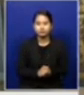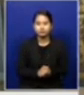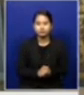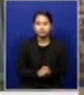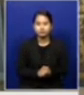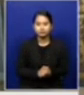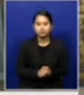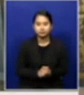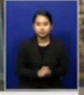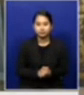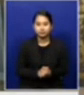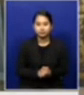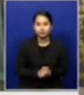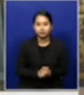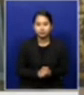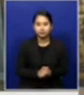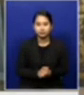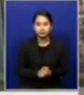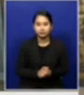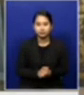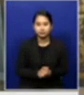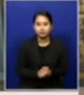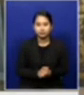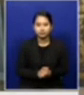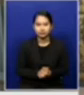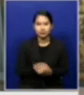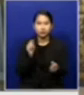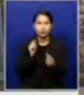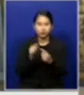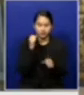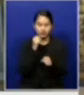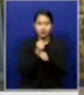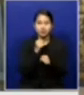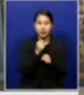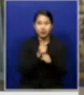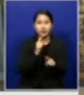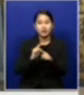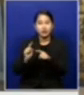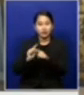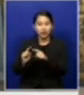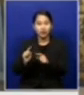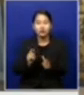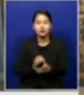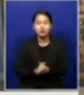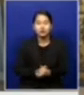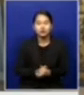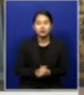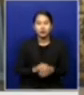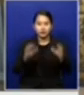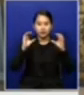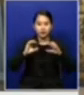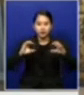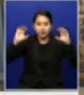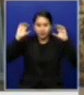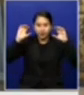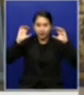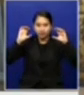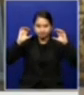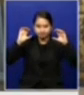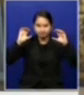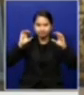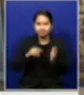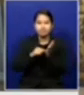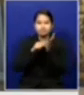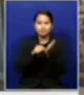าในเรื่องของการทำงานดังกล่าวนั้นรัฐบาลนะครับได้ออกพระราชกำหนดให้กระทรวงการ